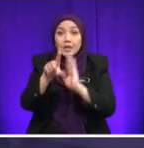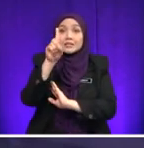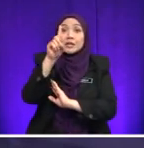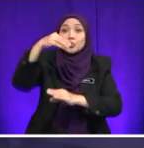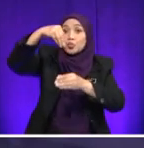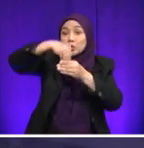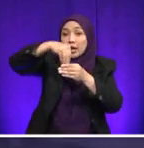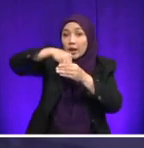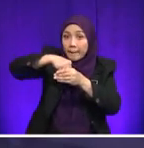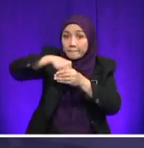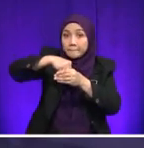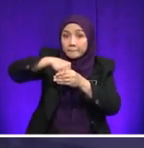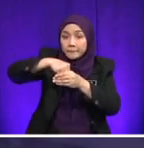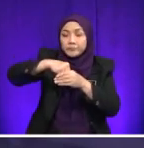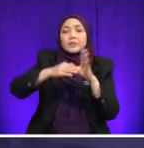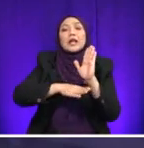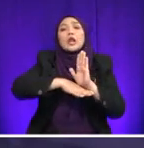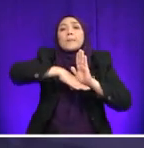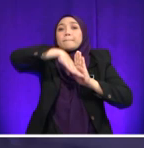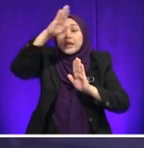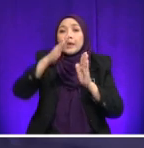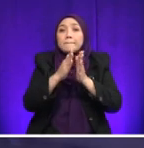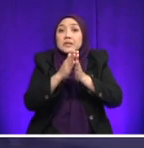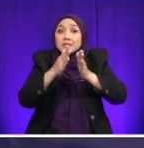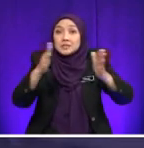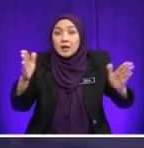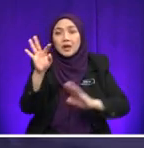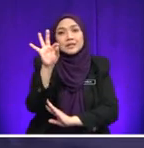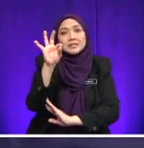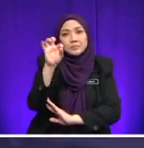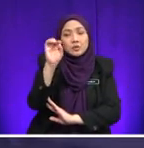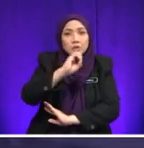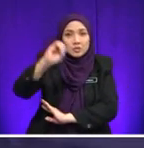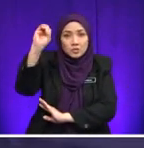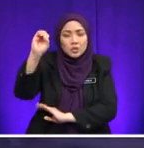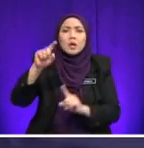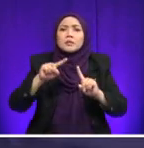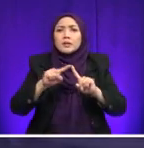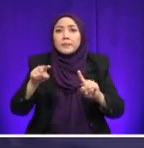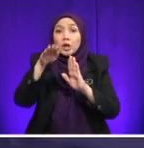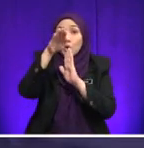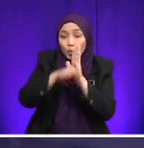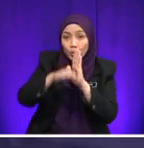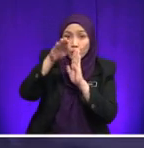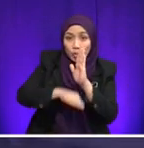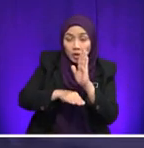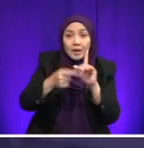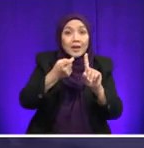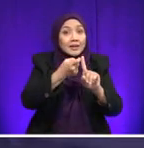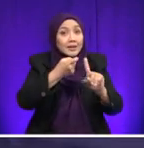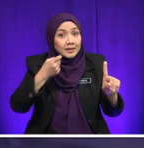adalah lebih besar daripada 90 gajah tetapi kurang daripada